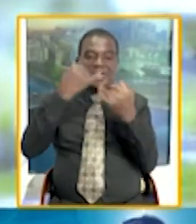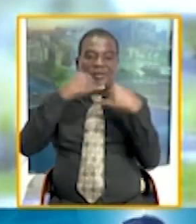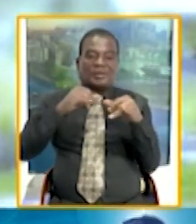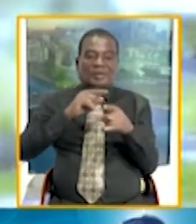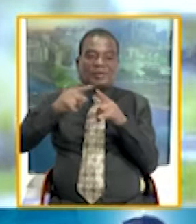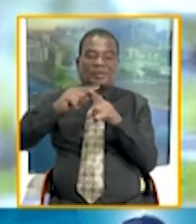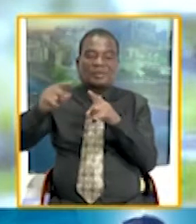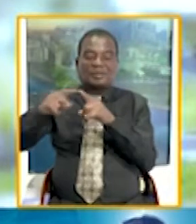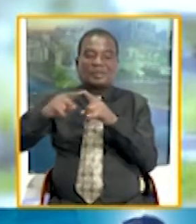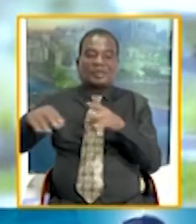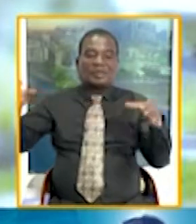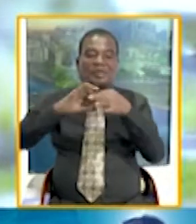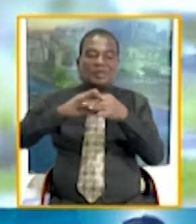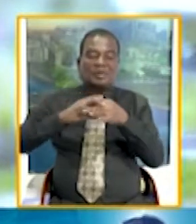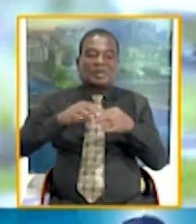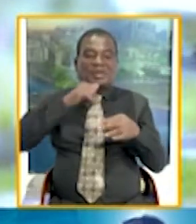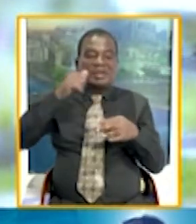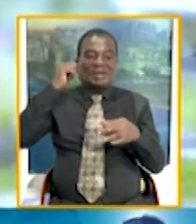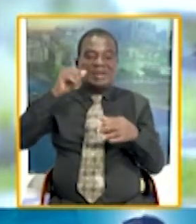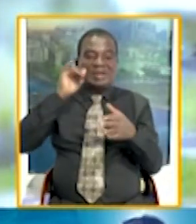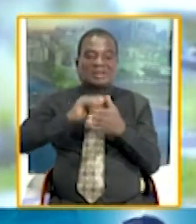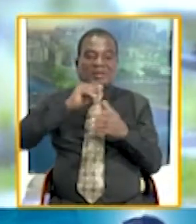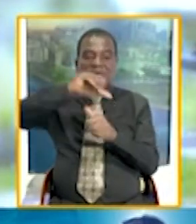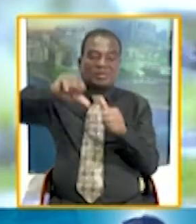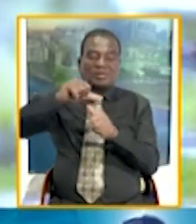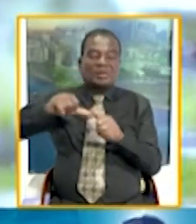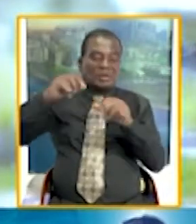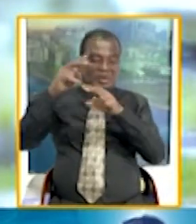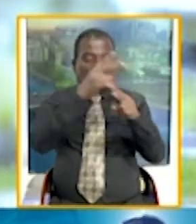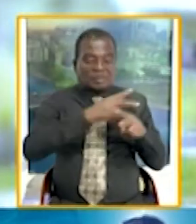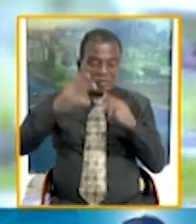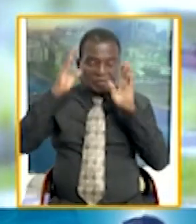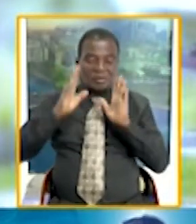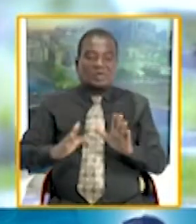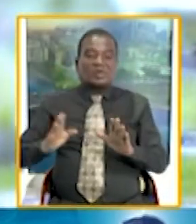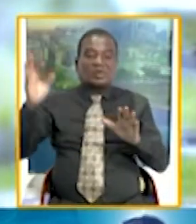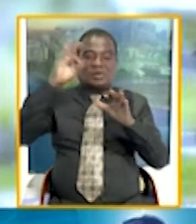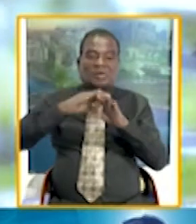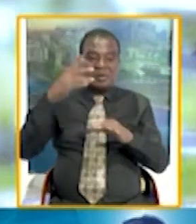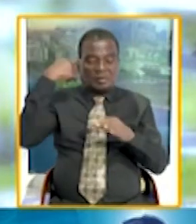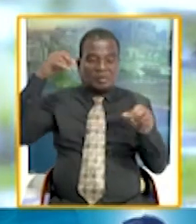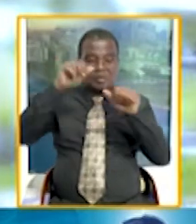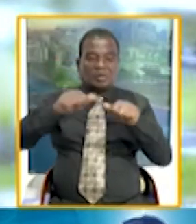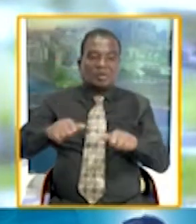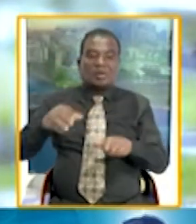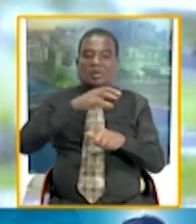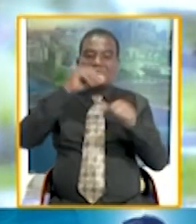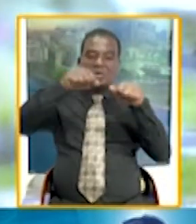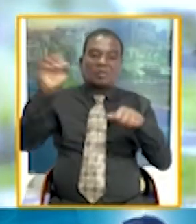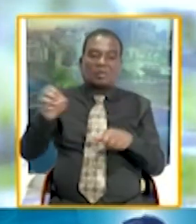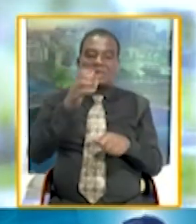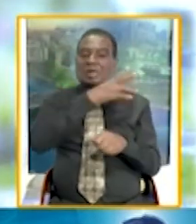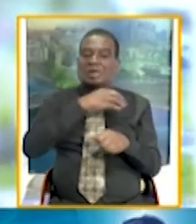jeudi, c'était au tour des observateurs électoraux nationaux et internationaux de renforcer leurs capacités.